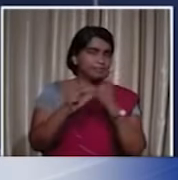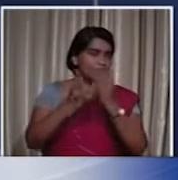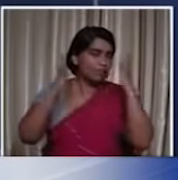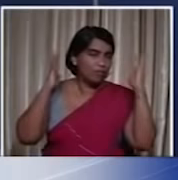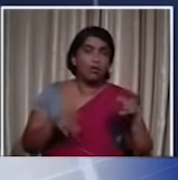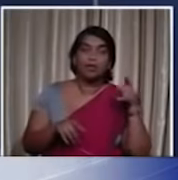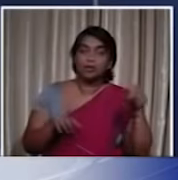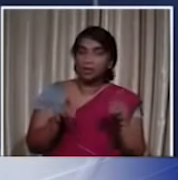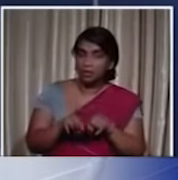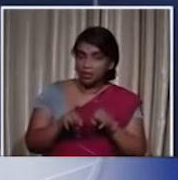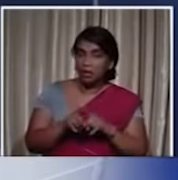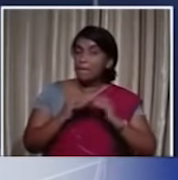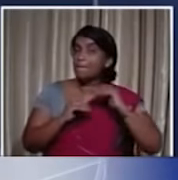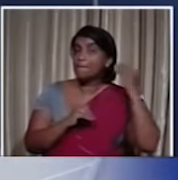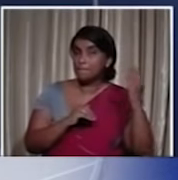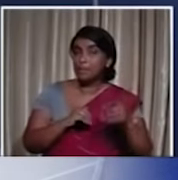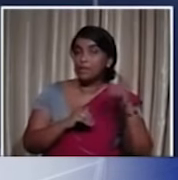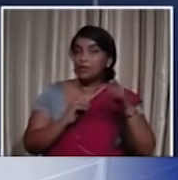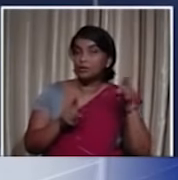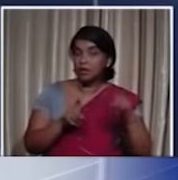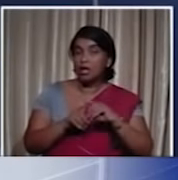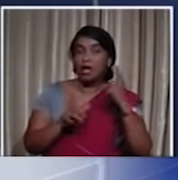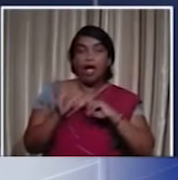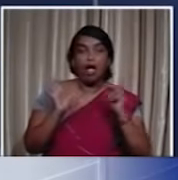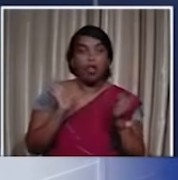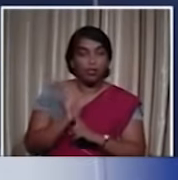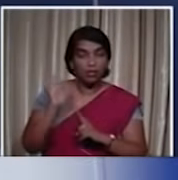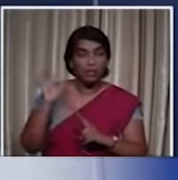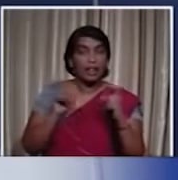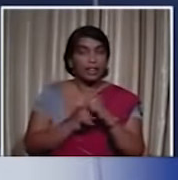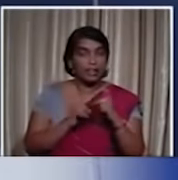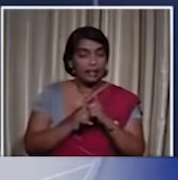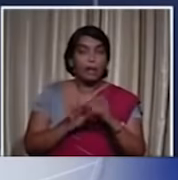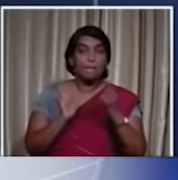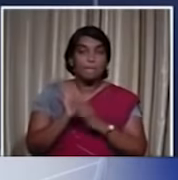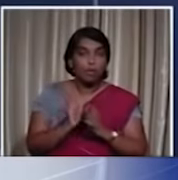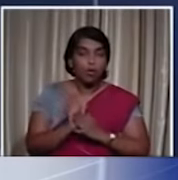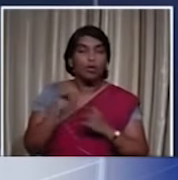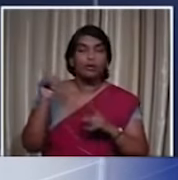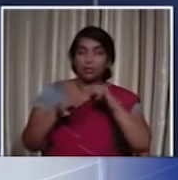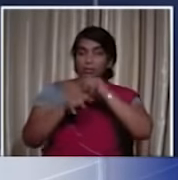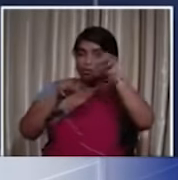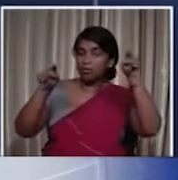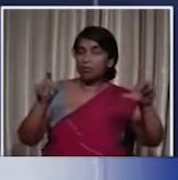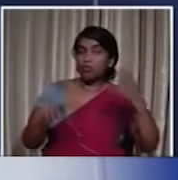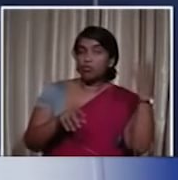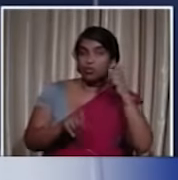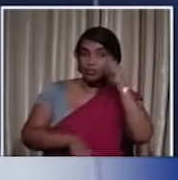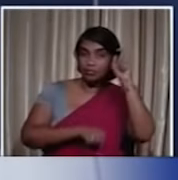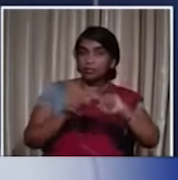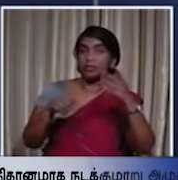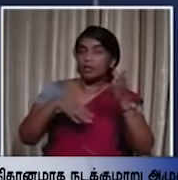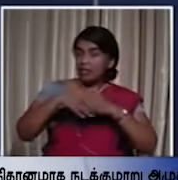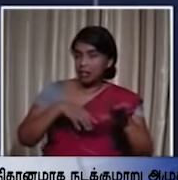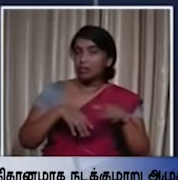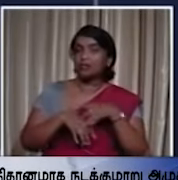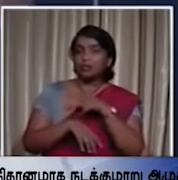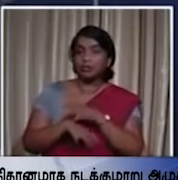நிறைவடைந்த காலப்பகுதியில் இருந்து பலர் கொல்லப்பட்டார்கள். அலுத்கம, திகன உள்ளிட்ட பல்வேறு பகுதிகளில் முஸ்லிம் சமூகத்தினர் இந்நிலைமையை